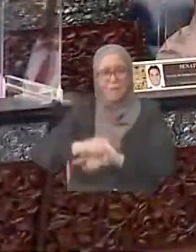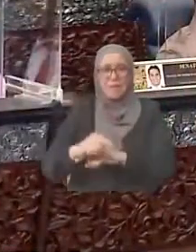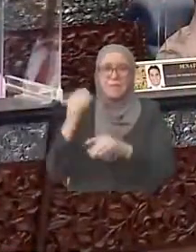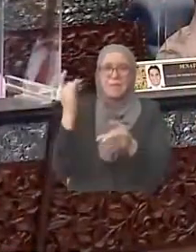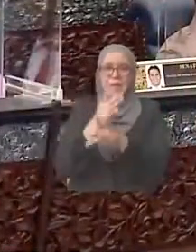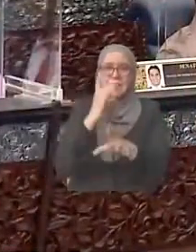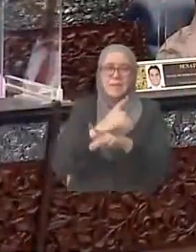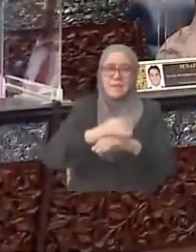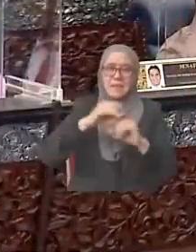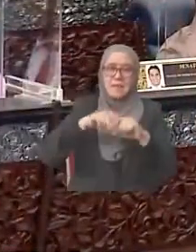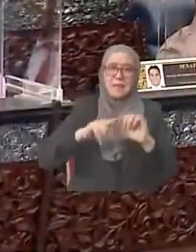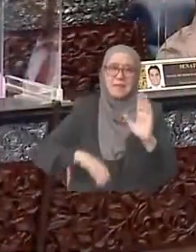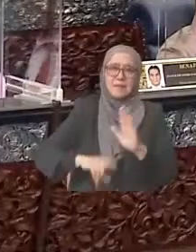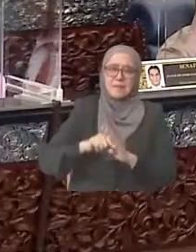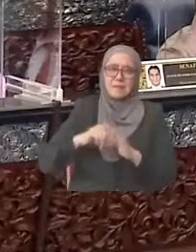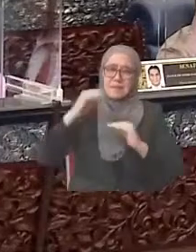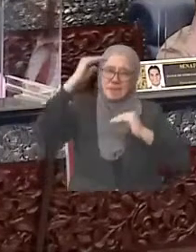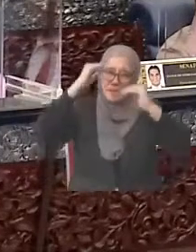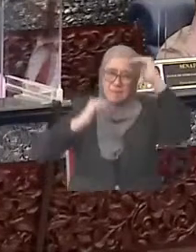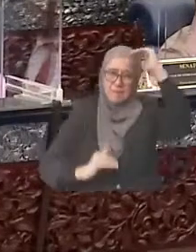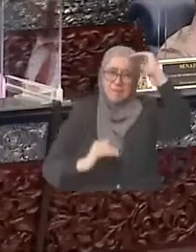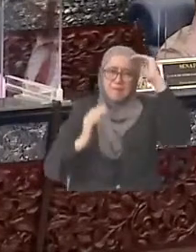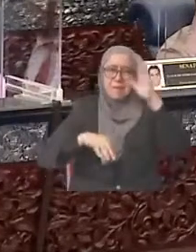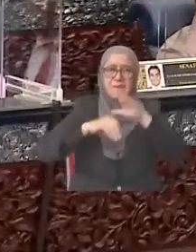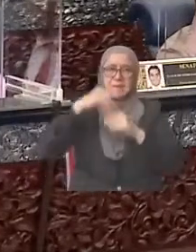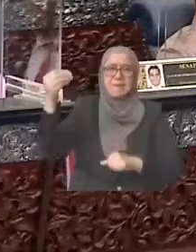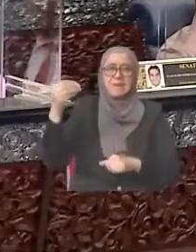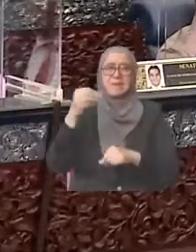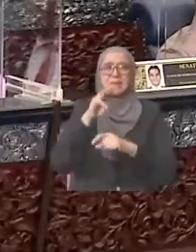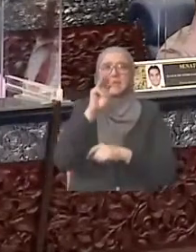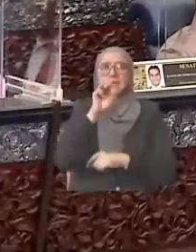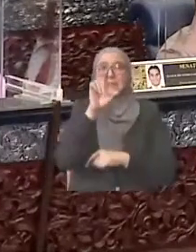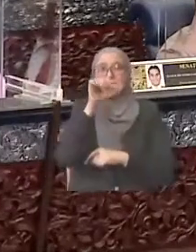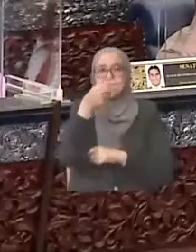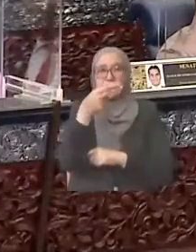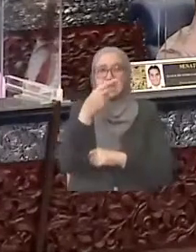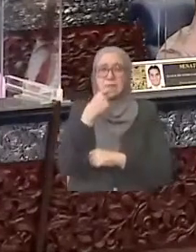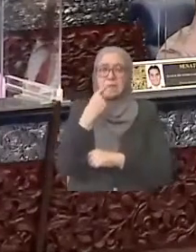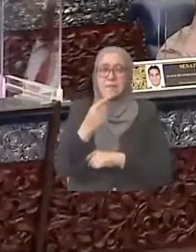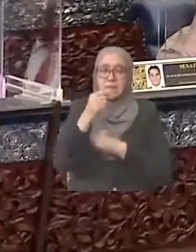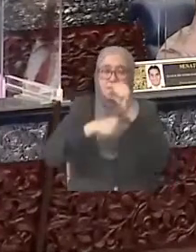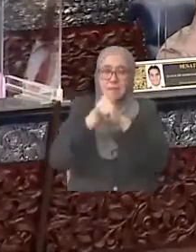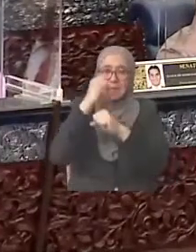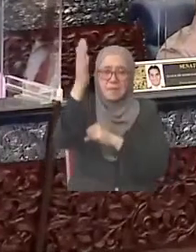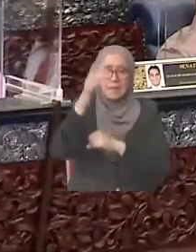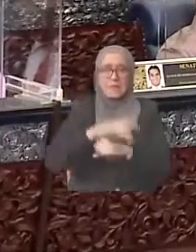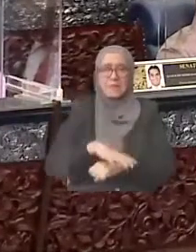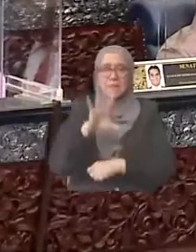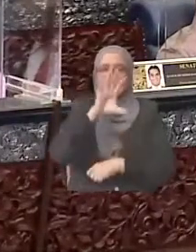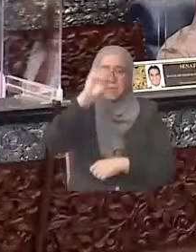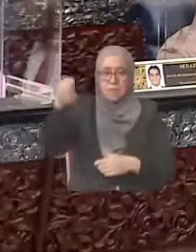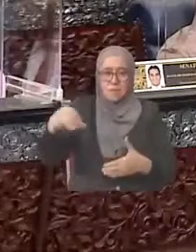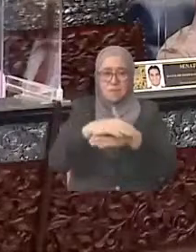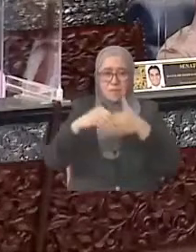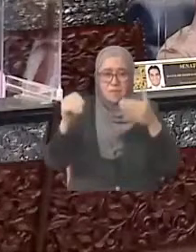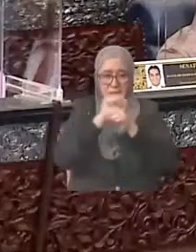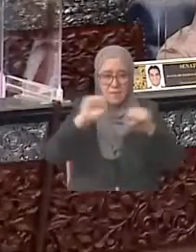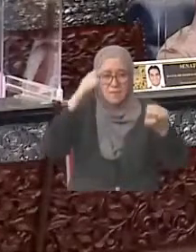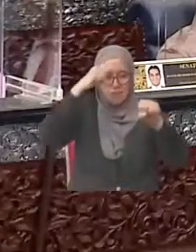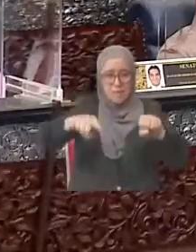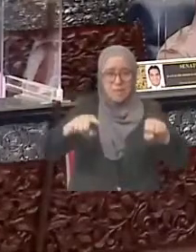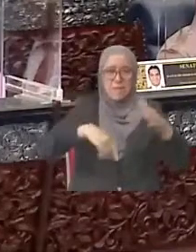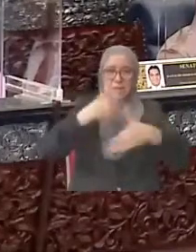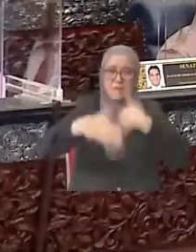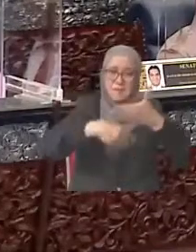pagi tahun hadapan lebih 25 bilyet disediakan bagi melaksanakan program berikut pertama